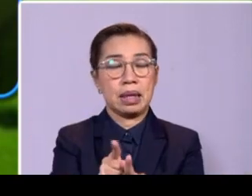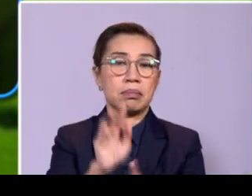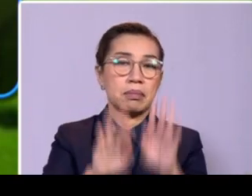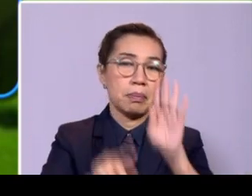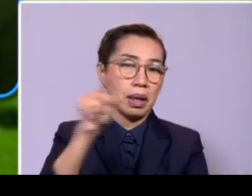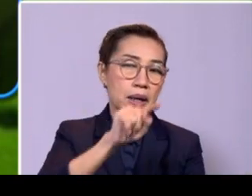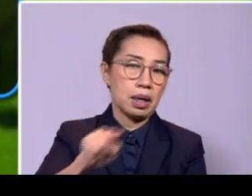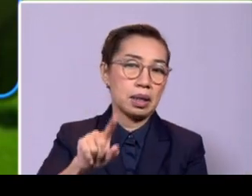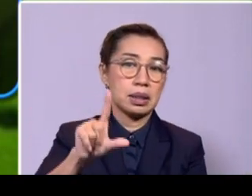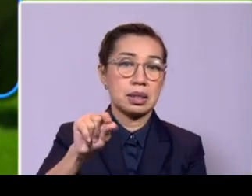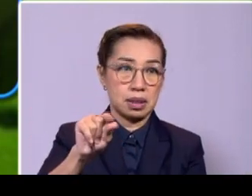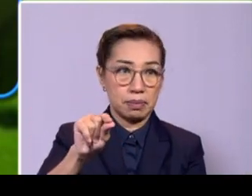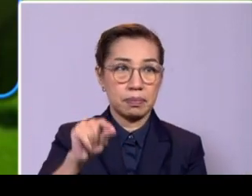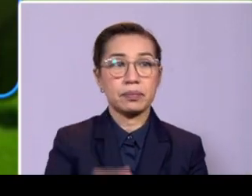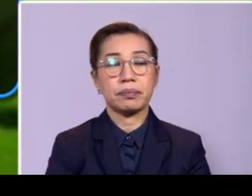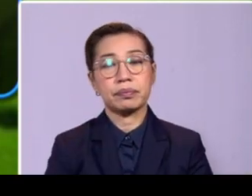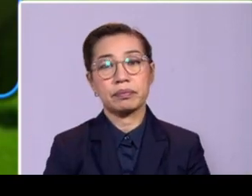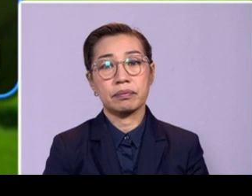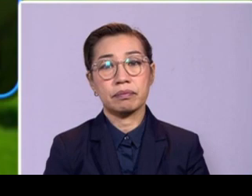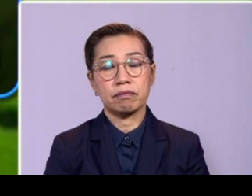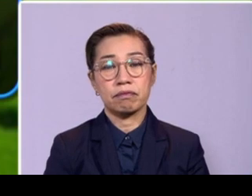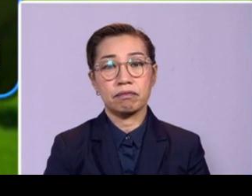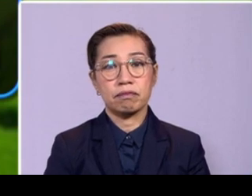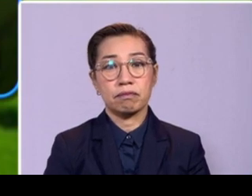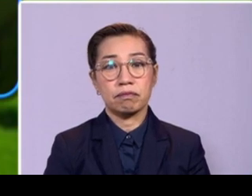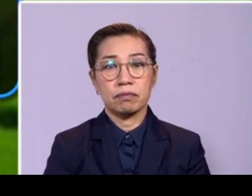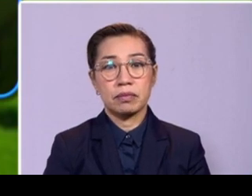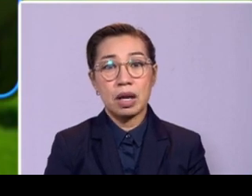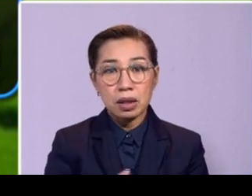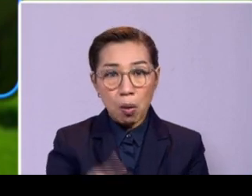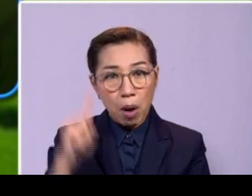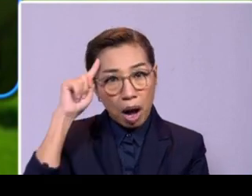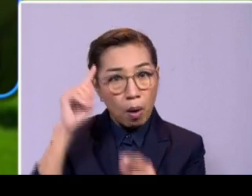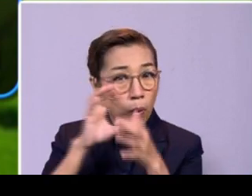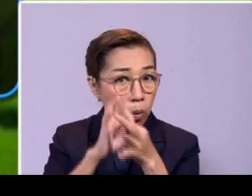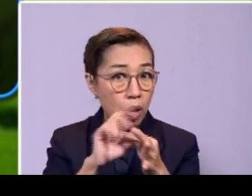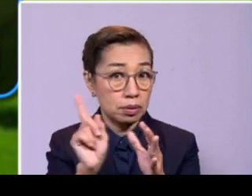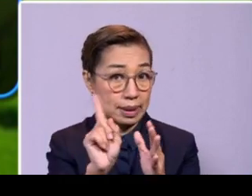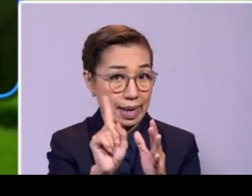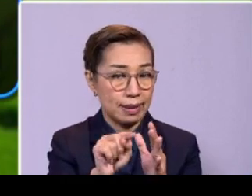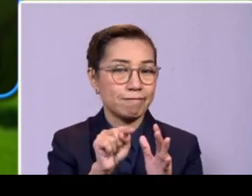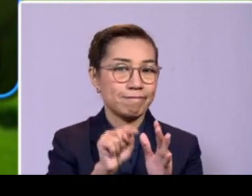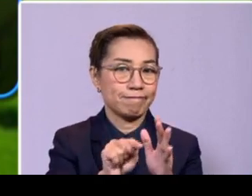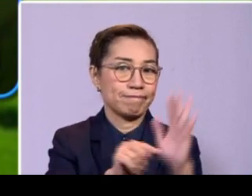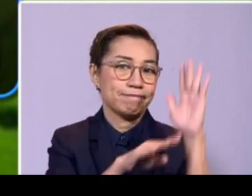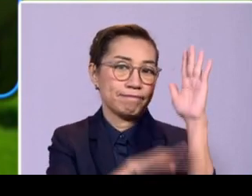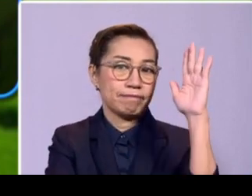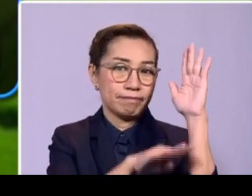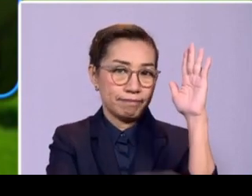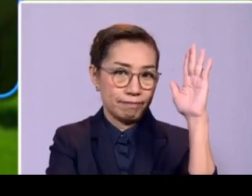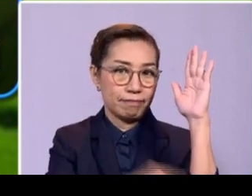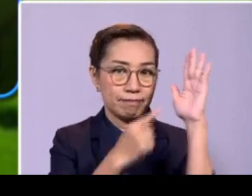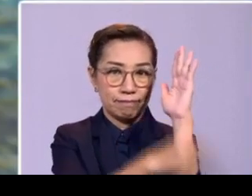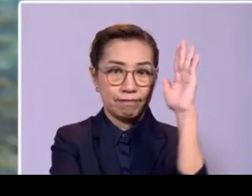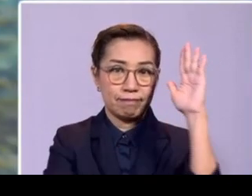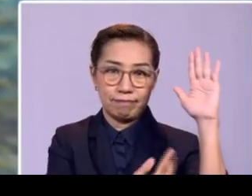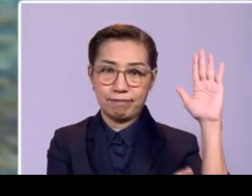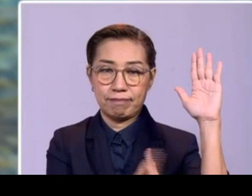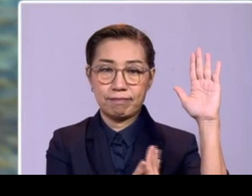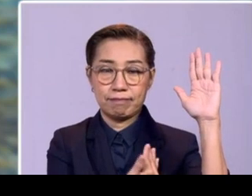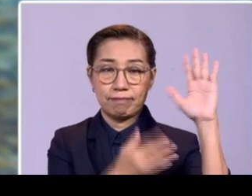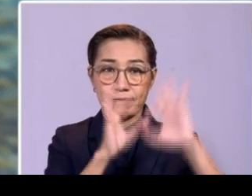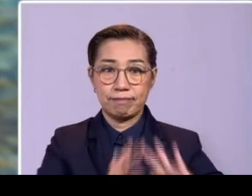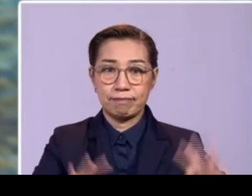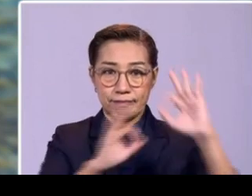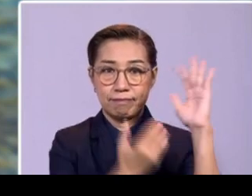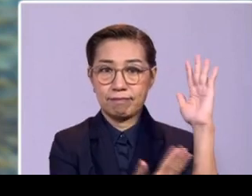ประมาณ 20% นะครับขณะที่ฝั่งที่น่าเป็นห่วงก็คือในพื้นที่ของภาคใต้ครับโดยเฉพาะทางด้านของทั้